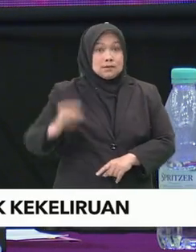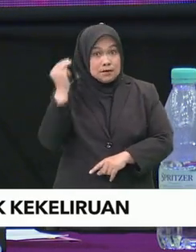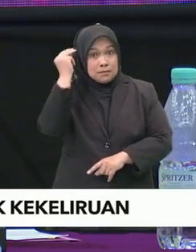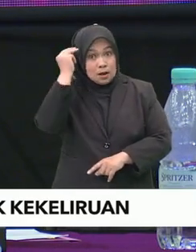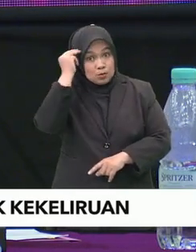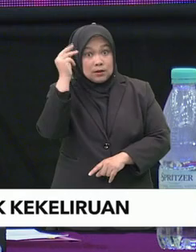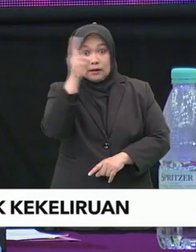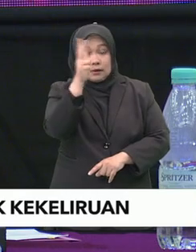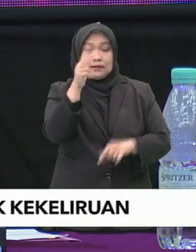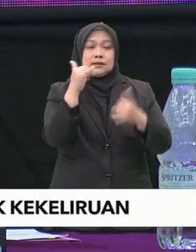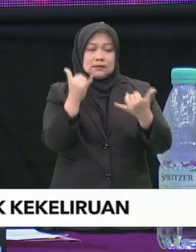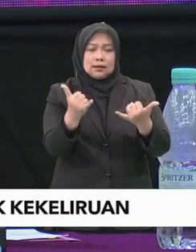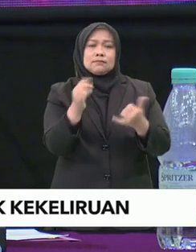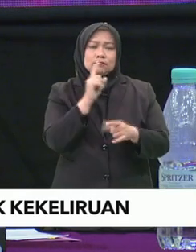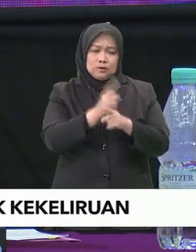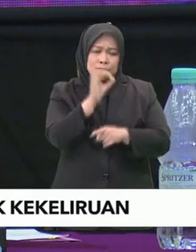sekarang manfaatkan